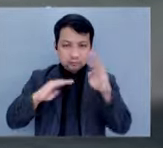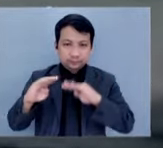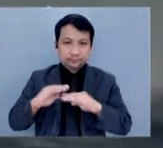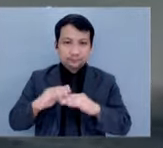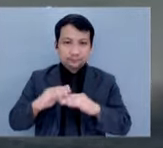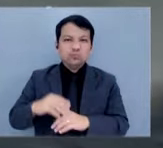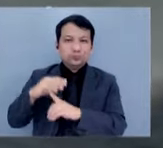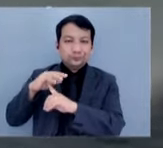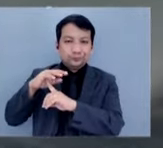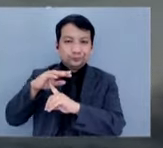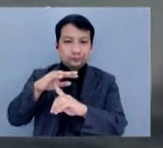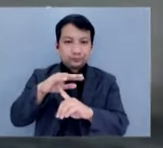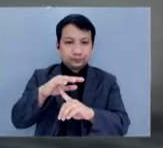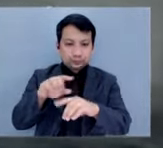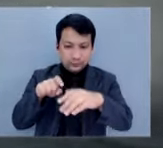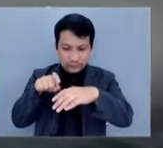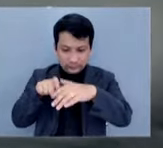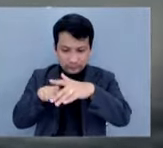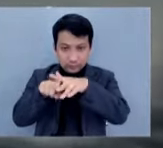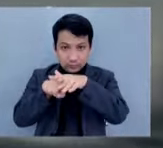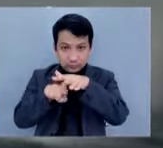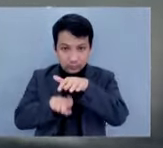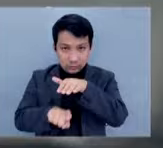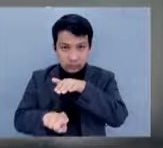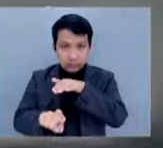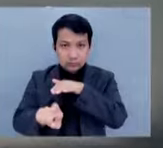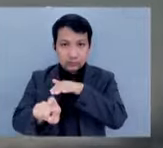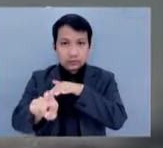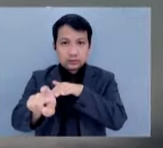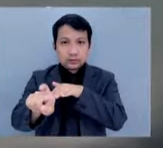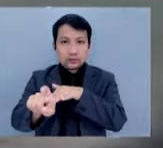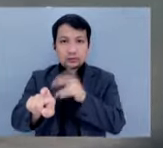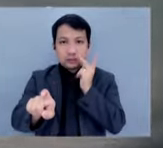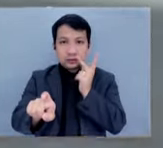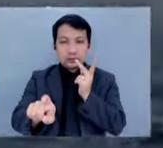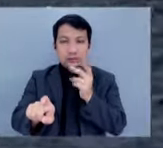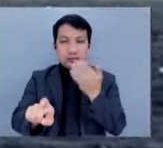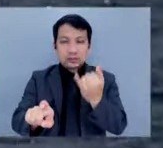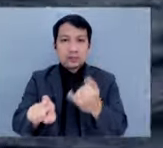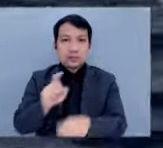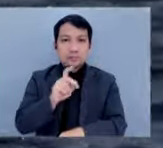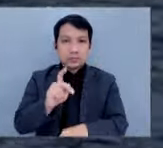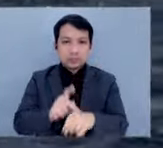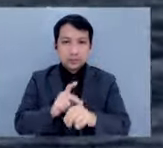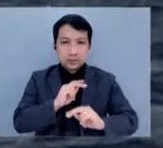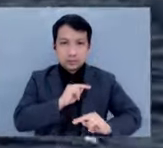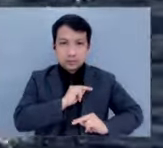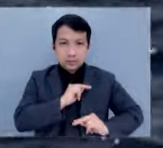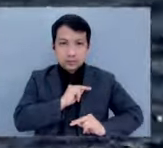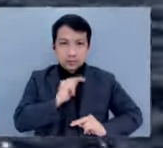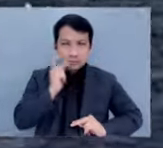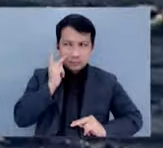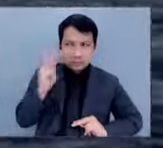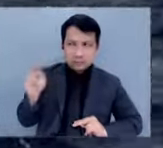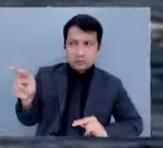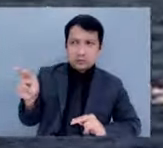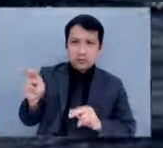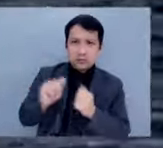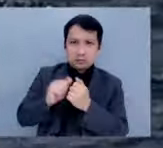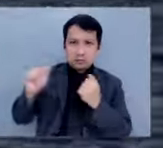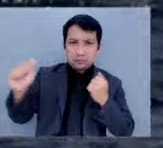sa dagat na dadetect ng helicopter ng Philippine Navy. Sa gitna ng pagsasanay, may napansing nakamasid sa di